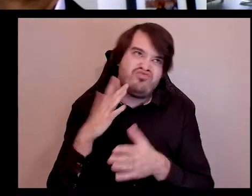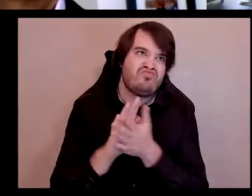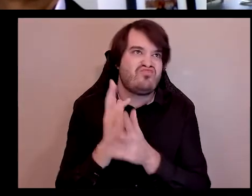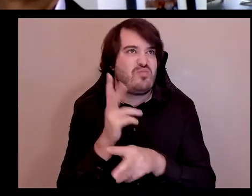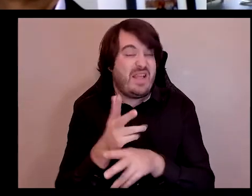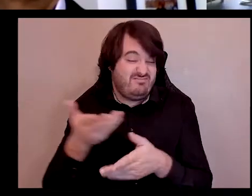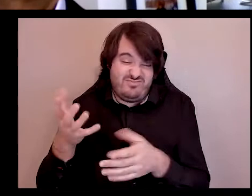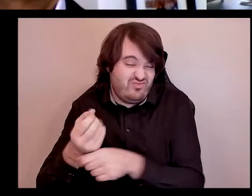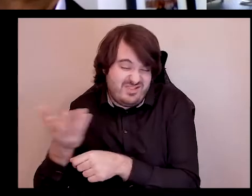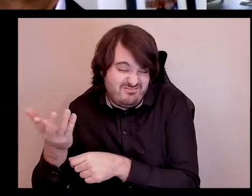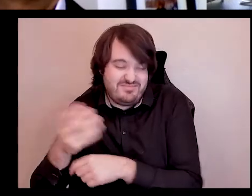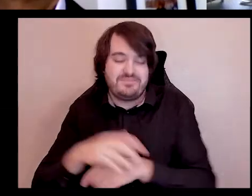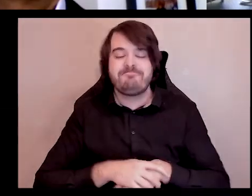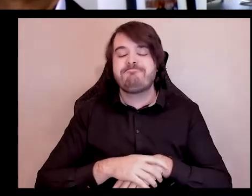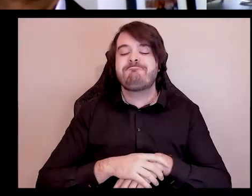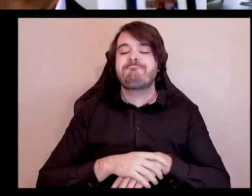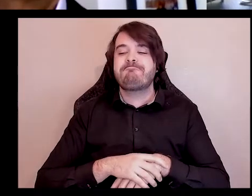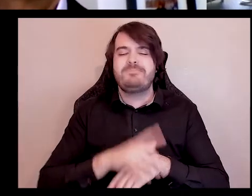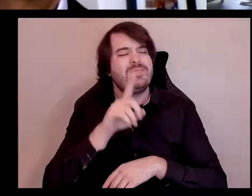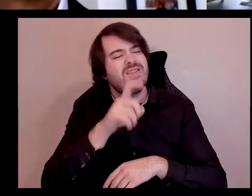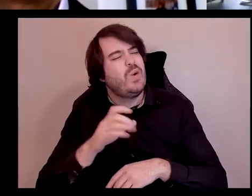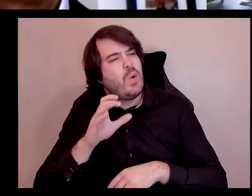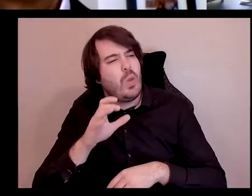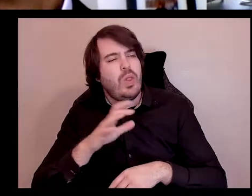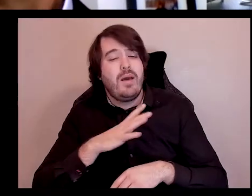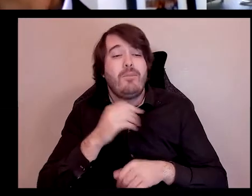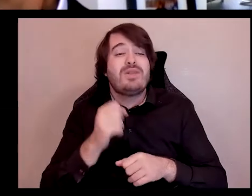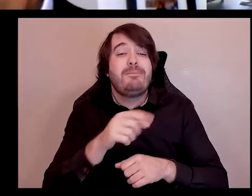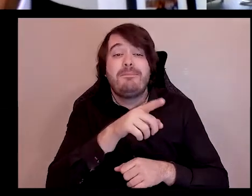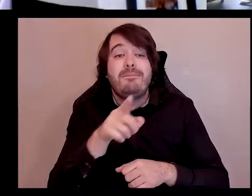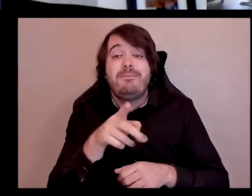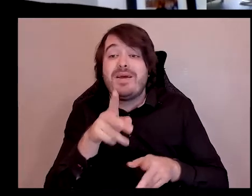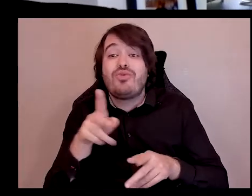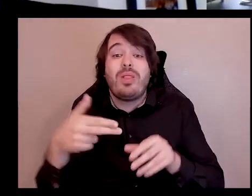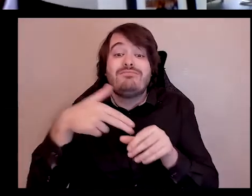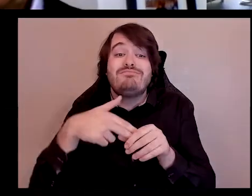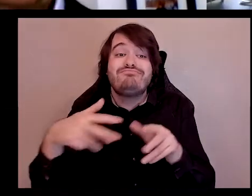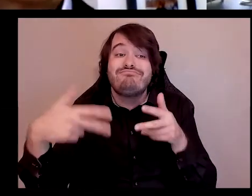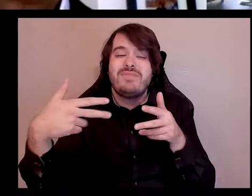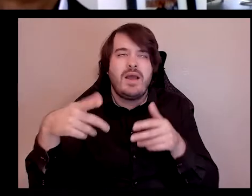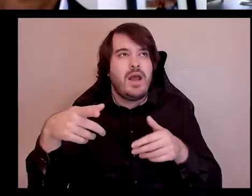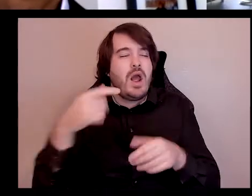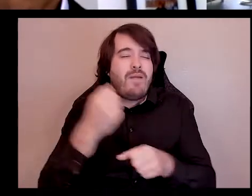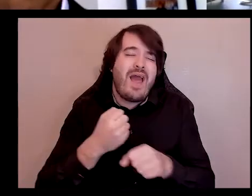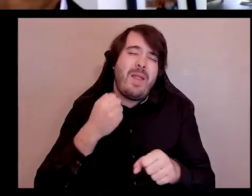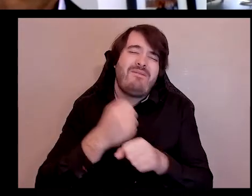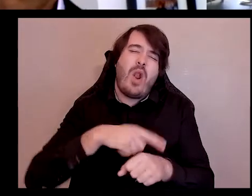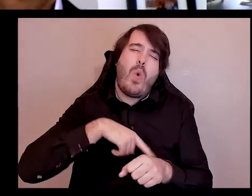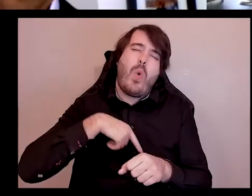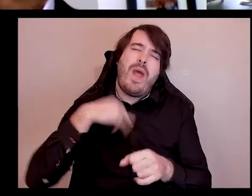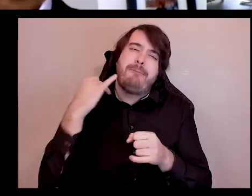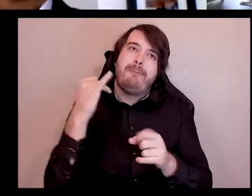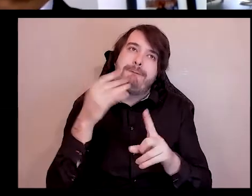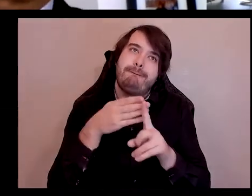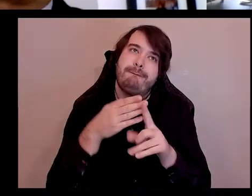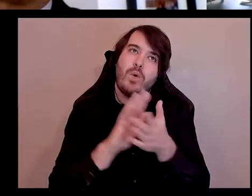gens à la Chambre qui sont prêts à témoigner dans ce sens-là. Ma question maintenant, Claude, certaines personnes qui nous